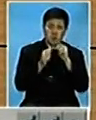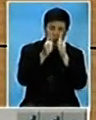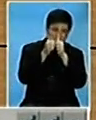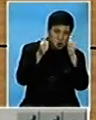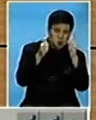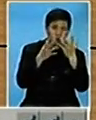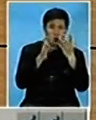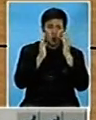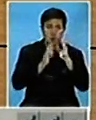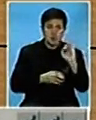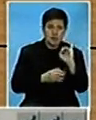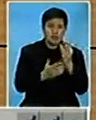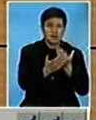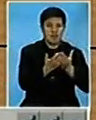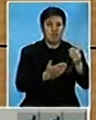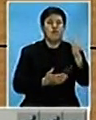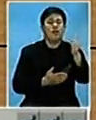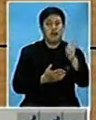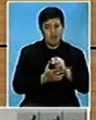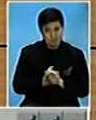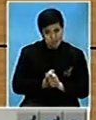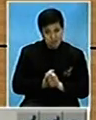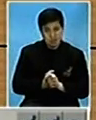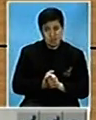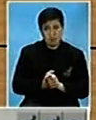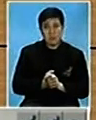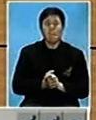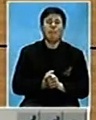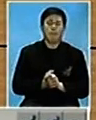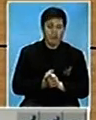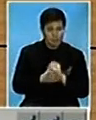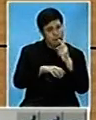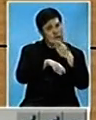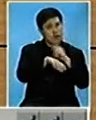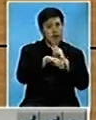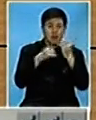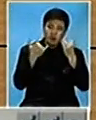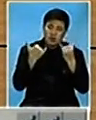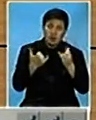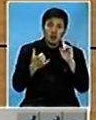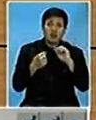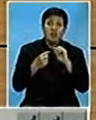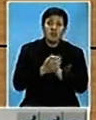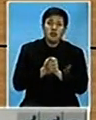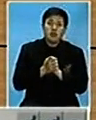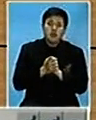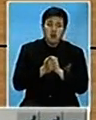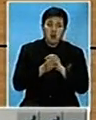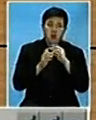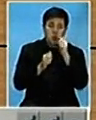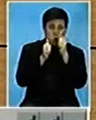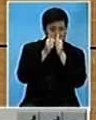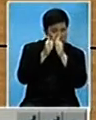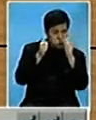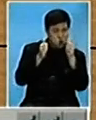ชั่วมันซื้อได้ท่านประธานครับยุคนี้เนี่ยแม้กระทั่งสิ่งศักดิ์สิทธิ์